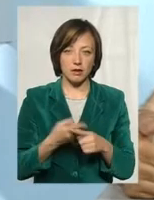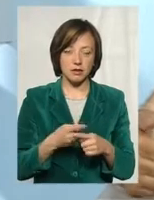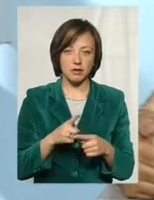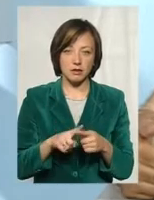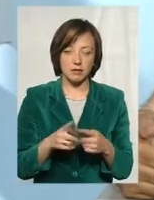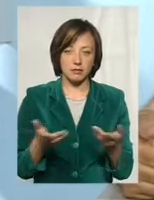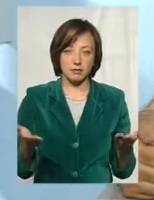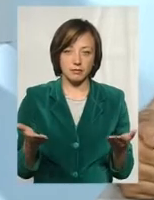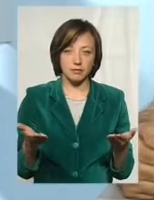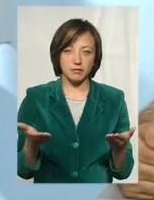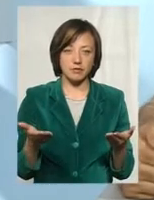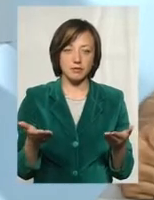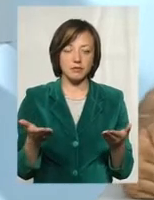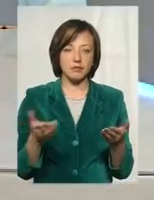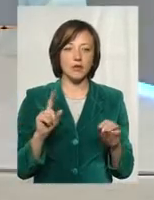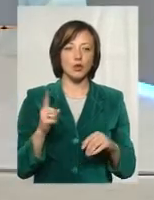Це глузування, тому що